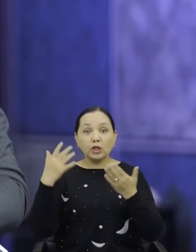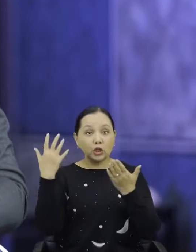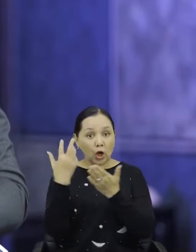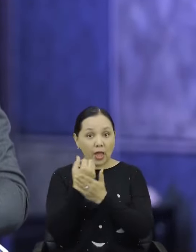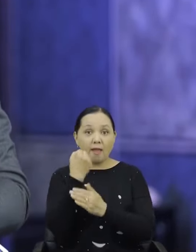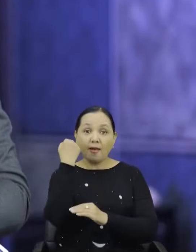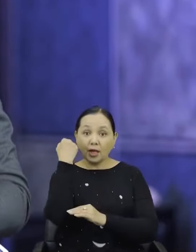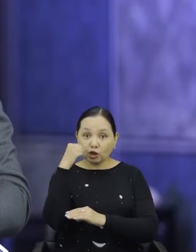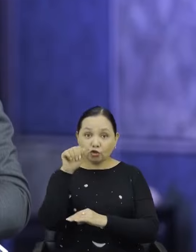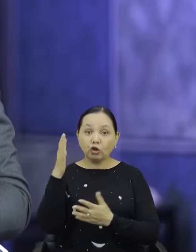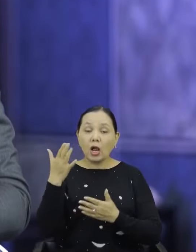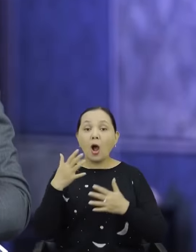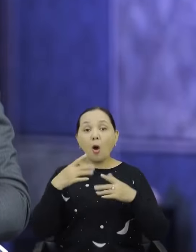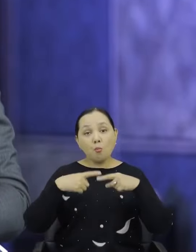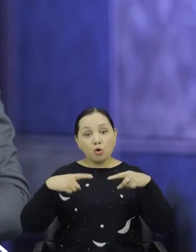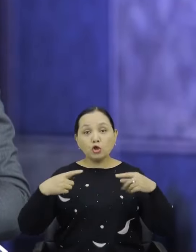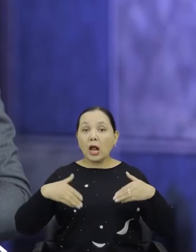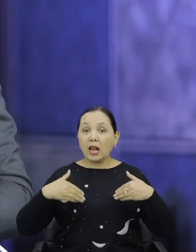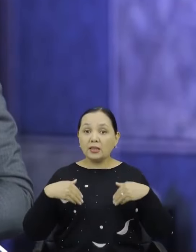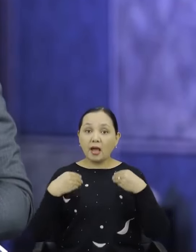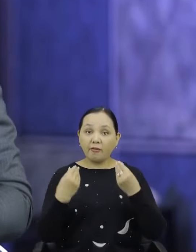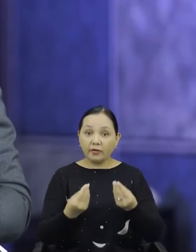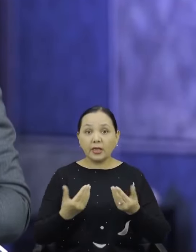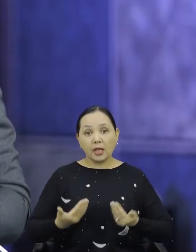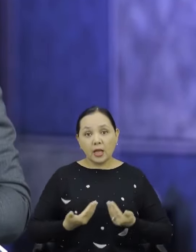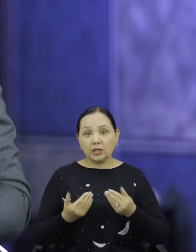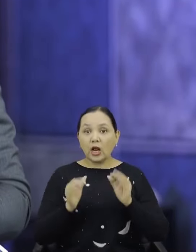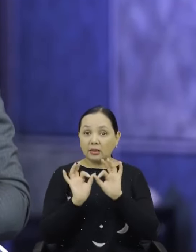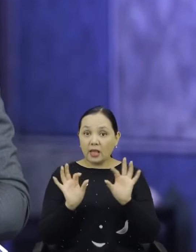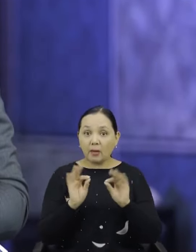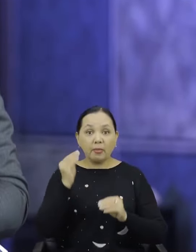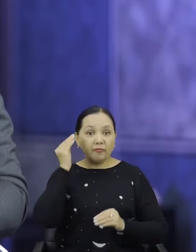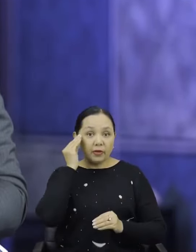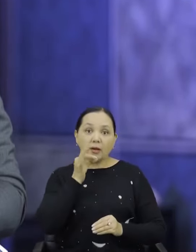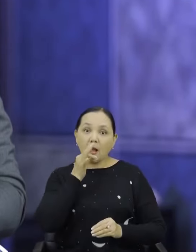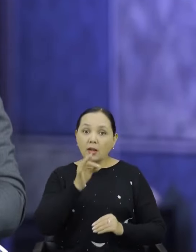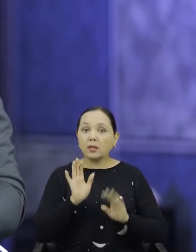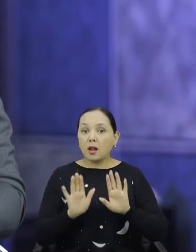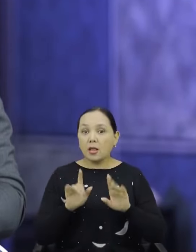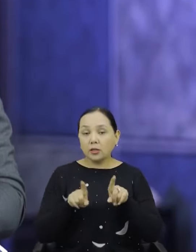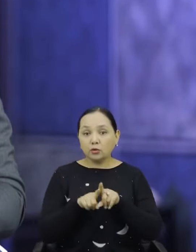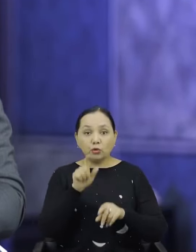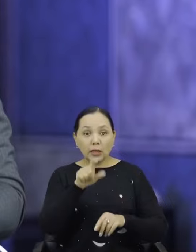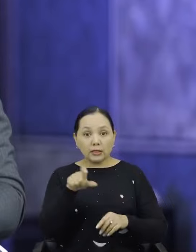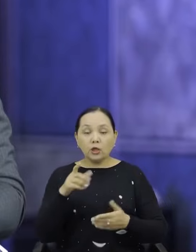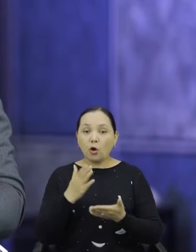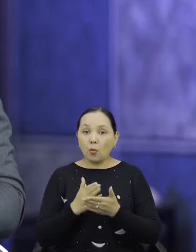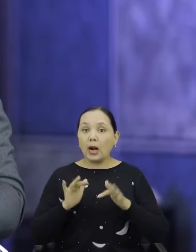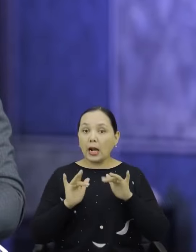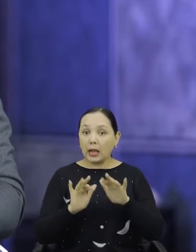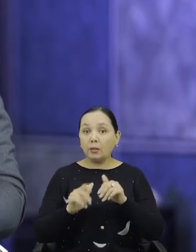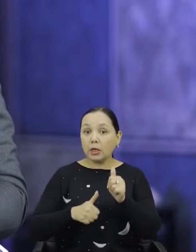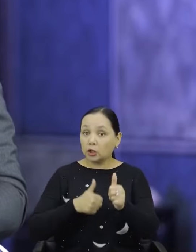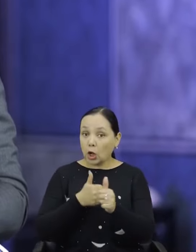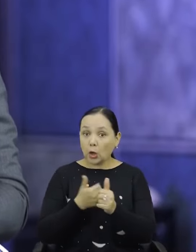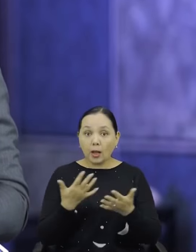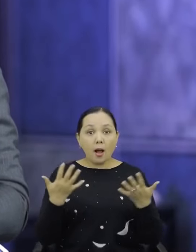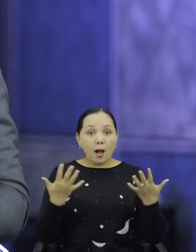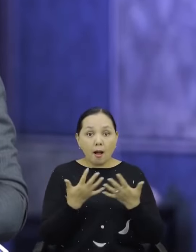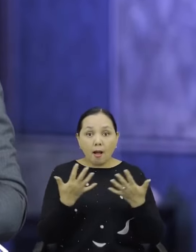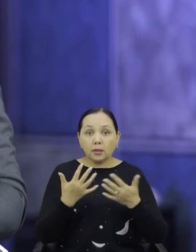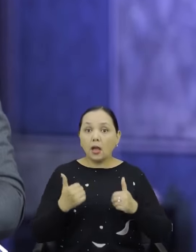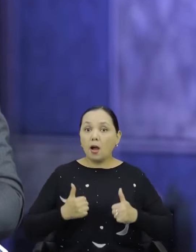va boshqalarga naf keltirib yashash deb ta'rif beradi, fikr aytadi. Lekin shunday insonlar borki, qilmishlari ortidan,